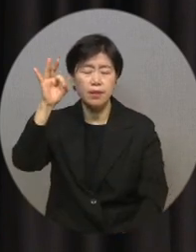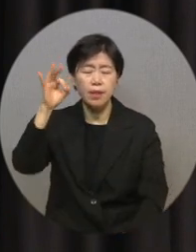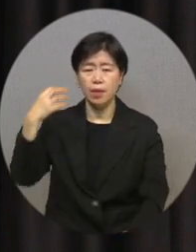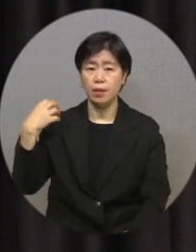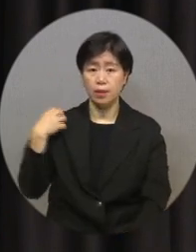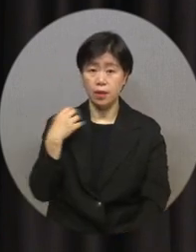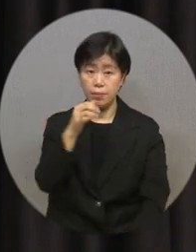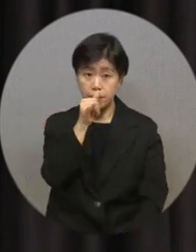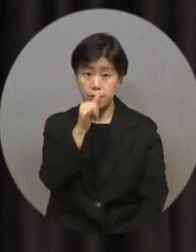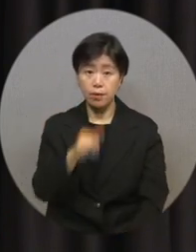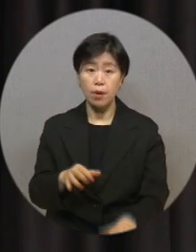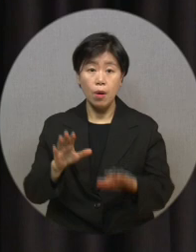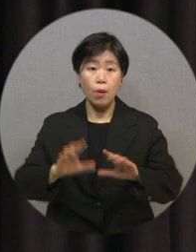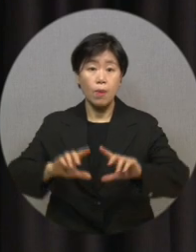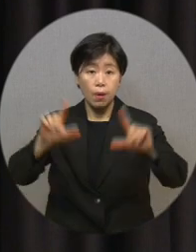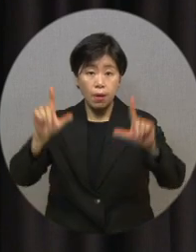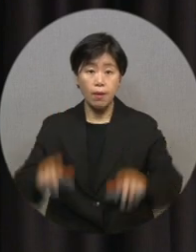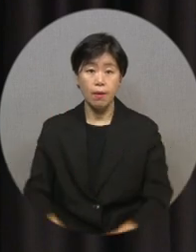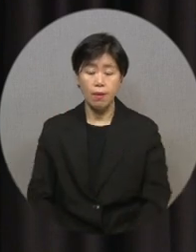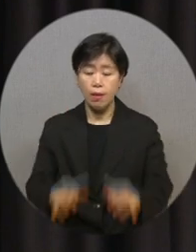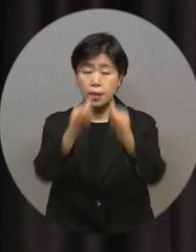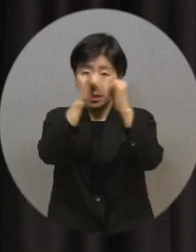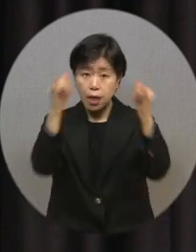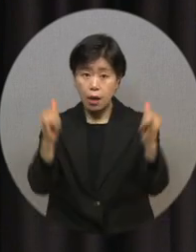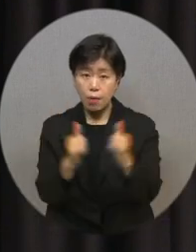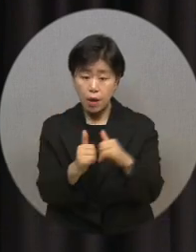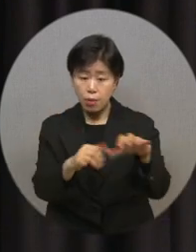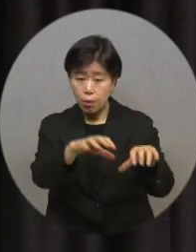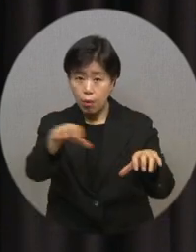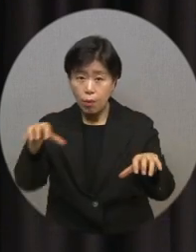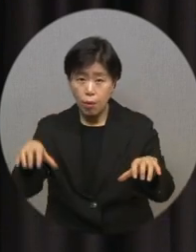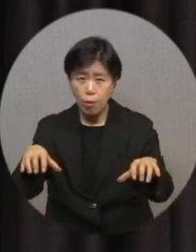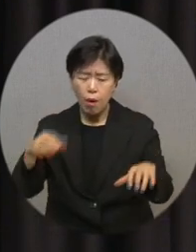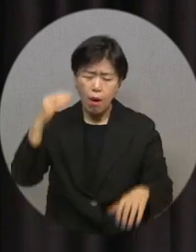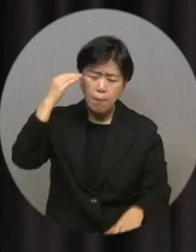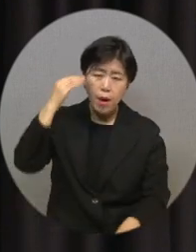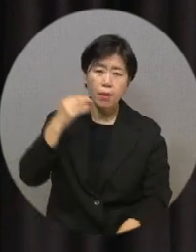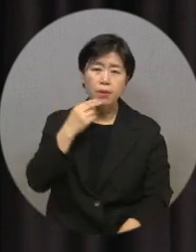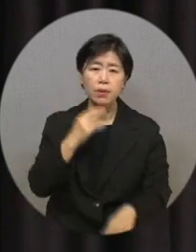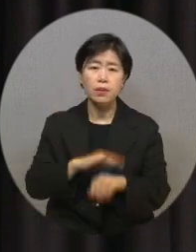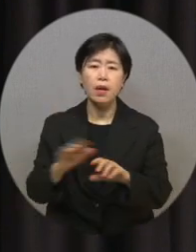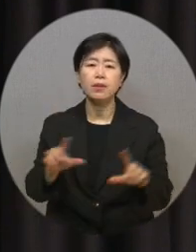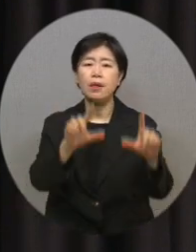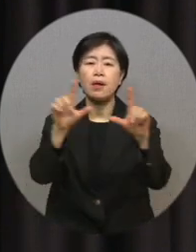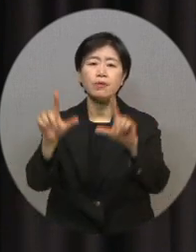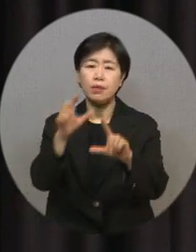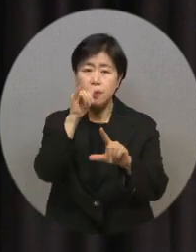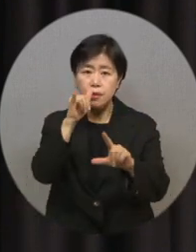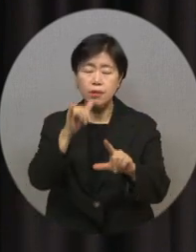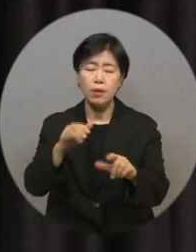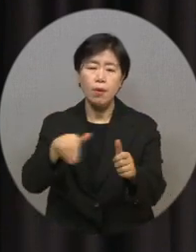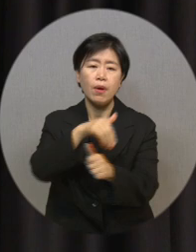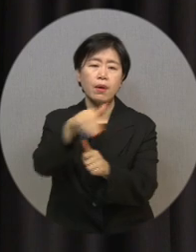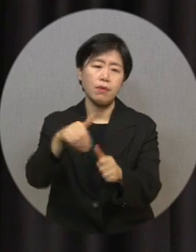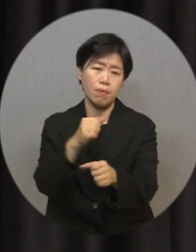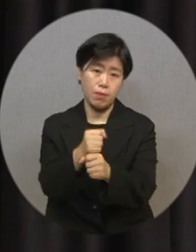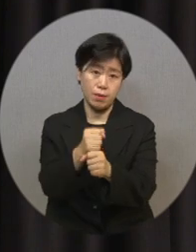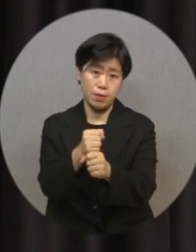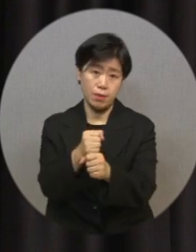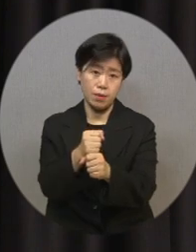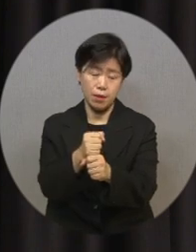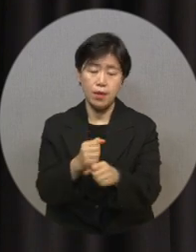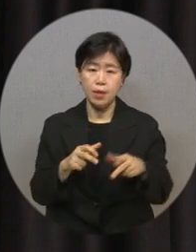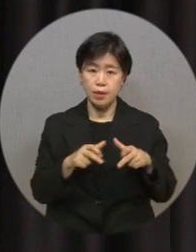통해서 조금 더 모든 사회가 그 장애물 없는 생활환경 인증을 다 받아들여서 장애인 모두가